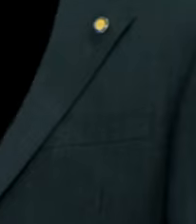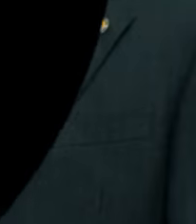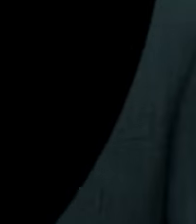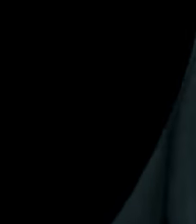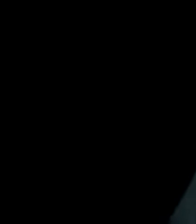아멘